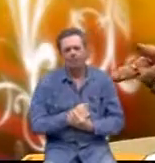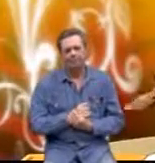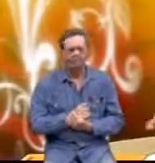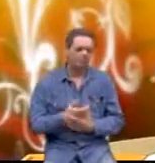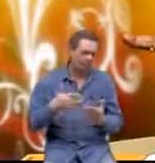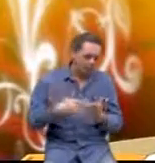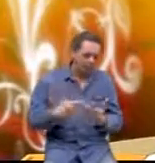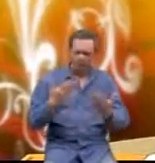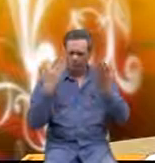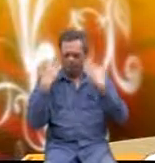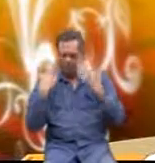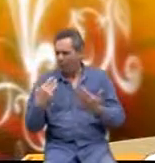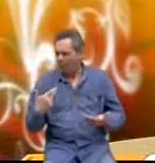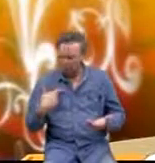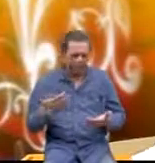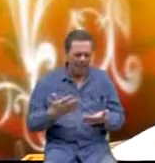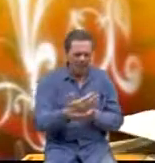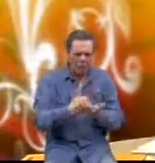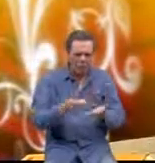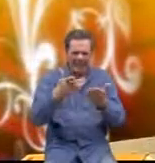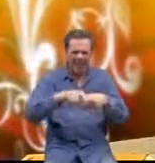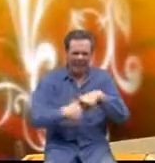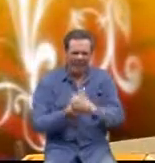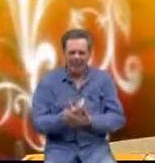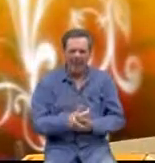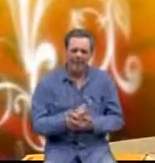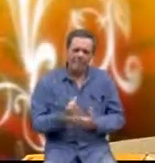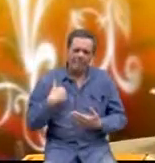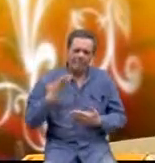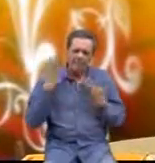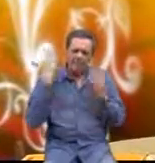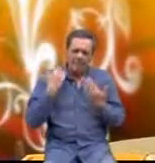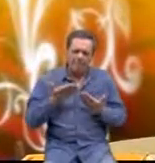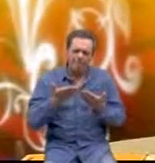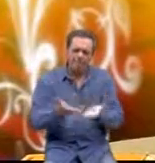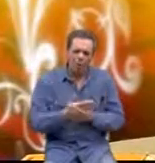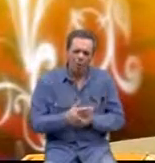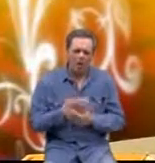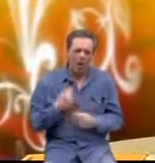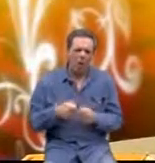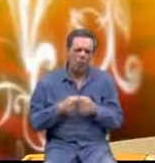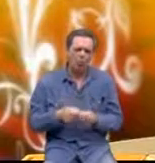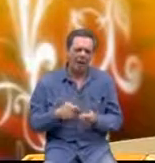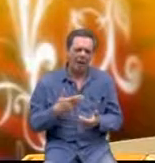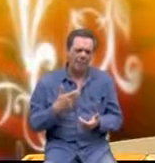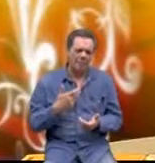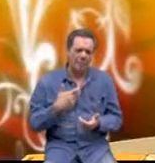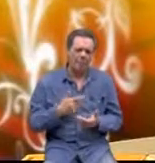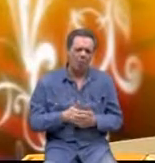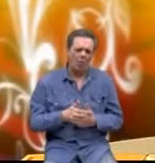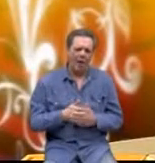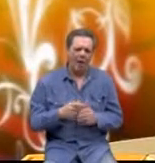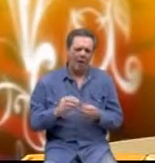parkove, svoje izlaske iskoristiti za tako nešto. Evo, ja sam bila predložila, ja sam inače, moja udruga je sjedište, ima na trgu